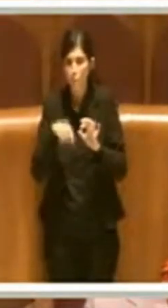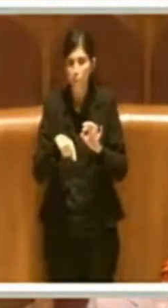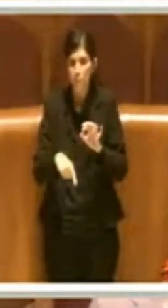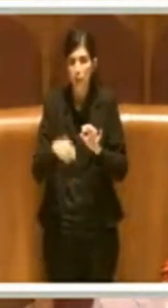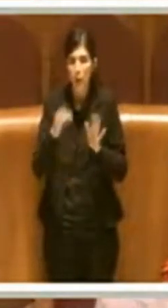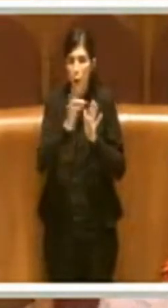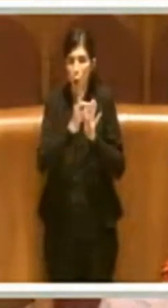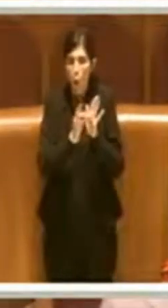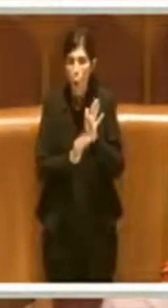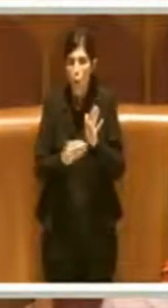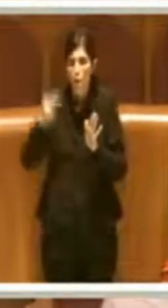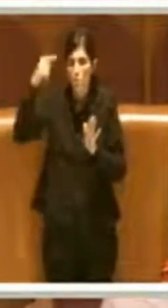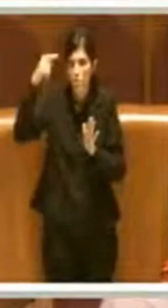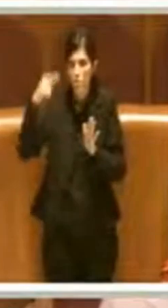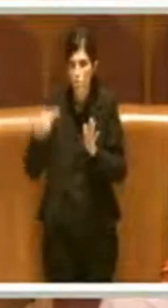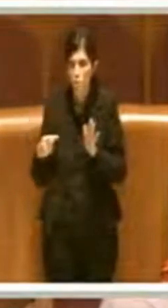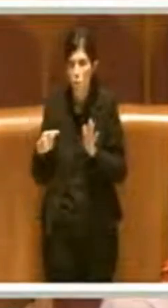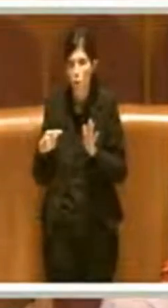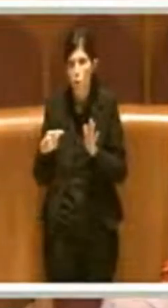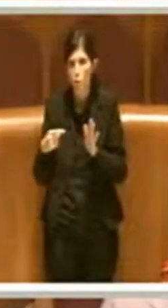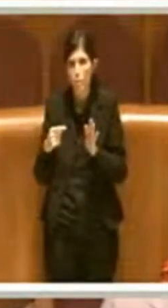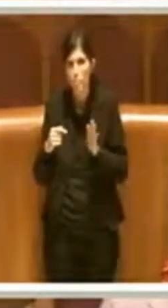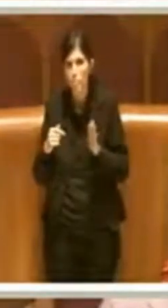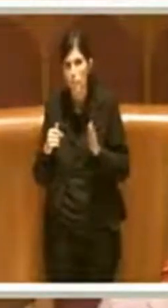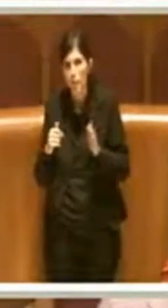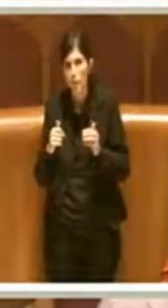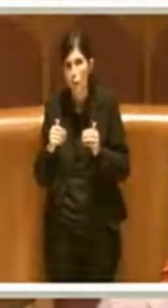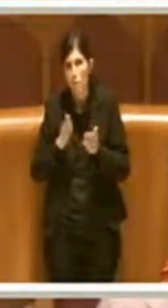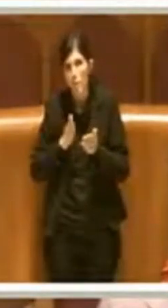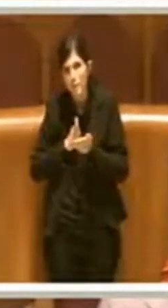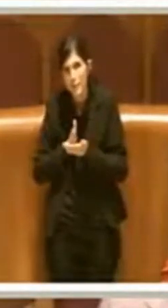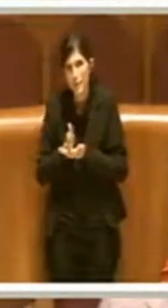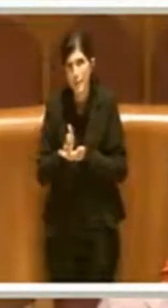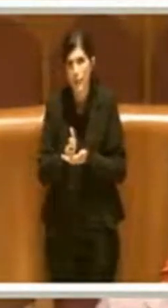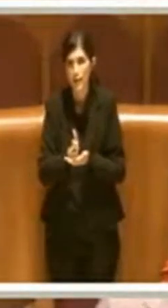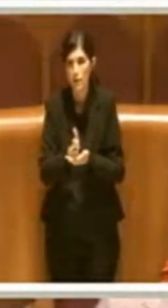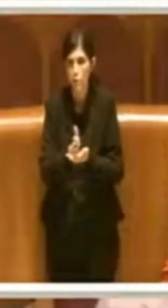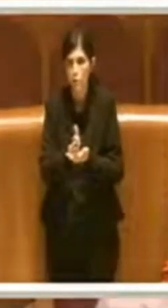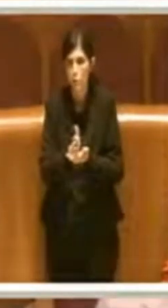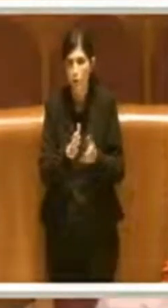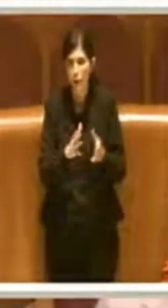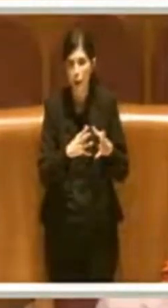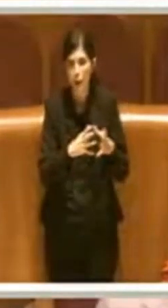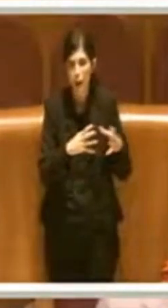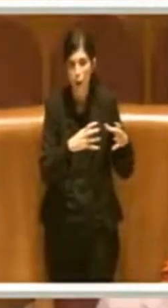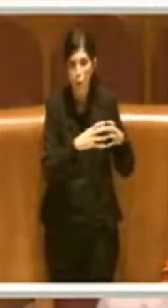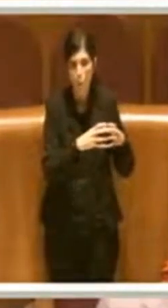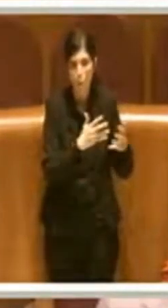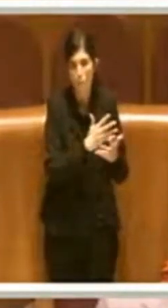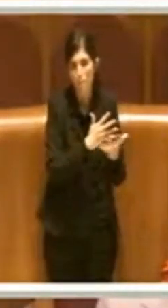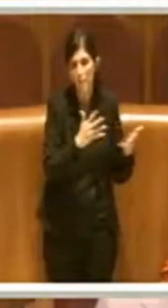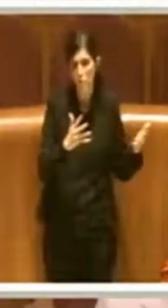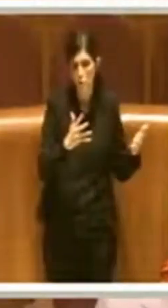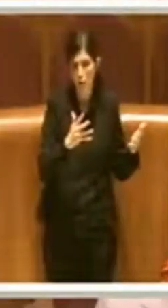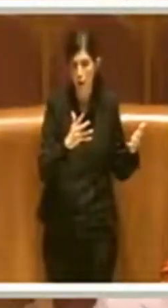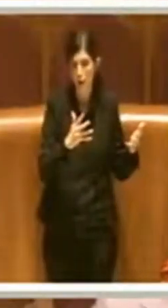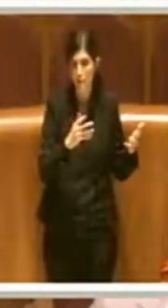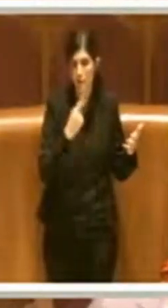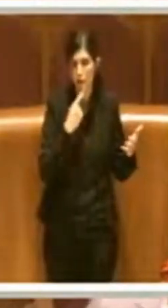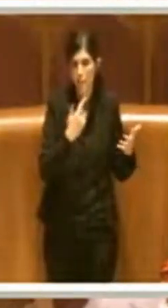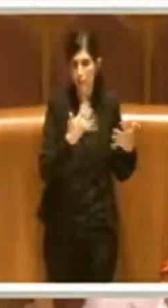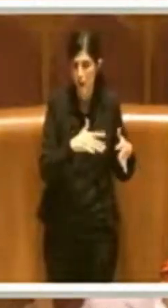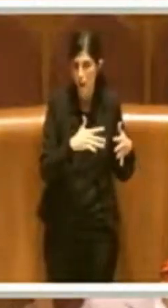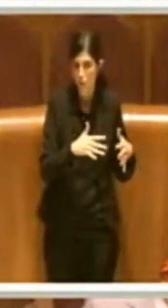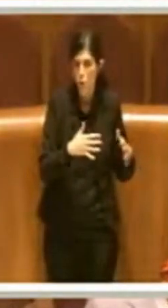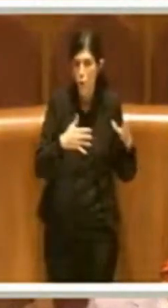vanno nella direzione già tracciata da questa maggioranza e come avevo già anticipato prima che